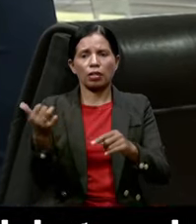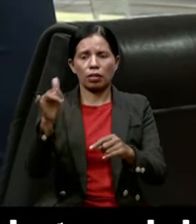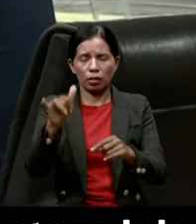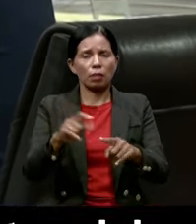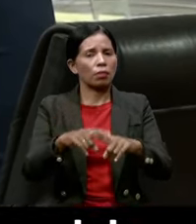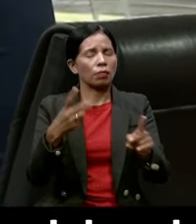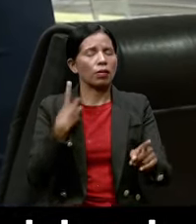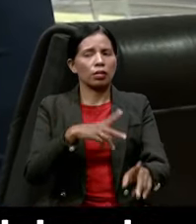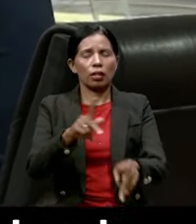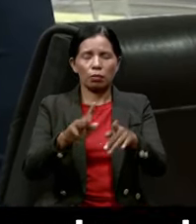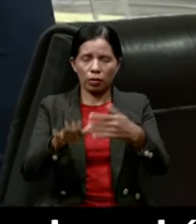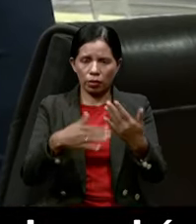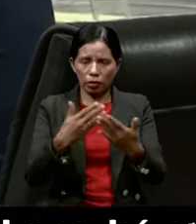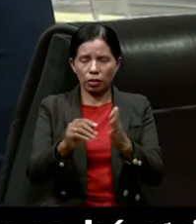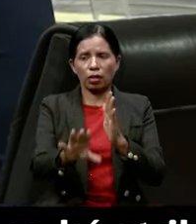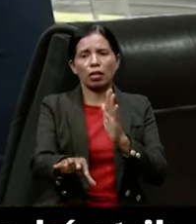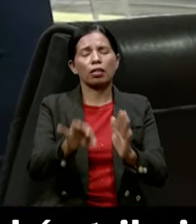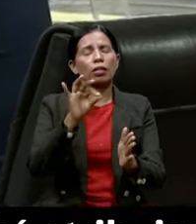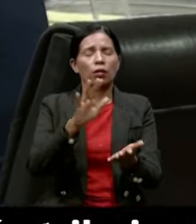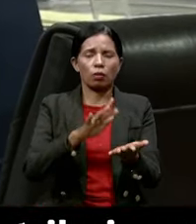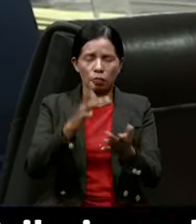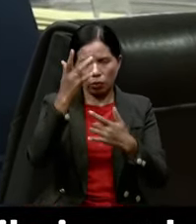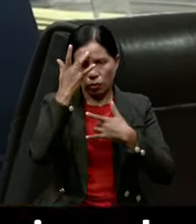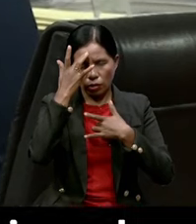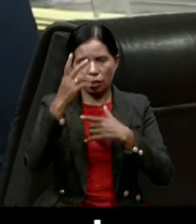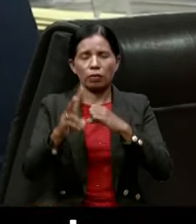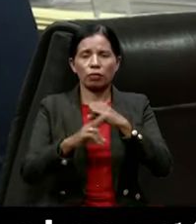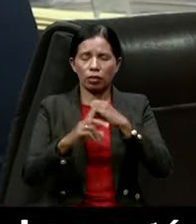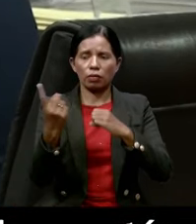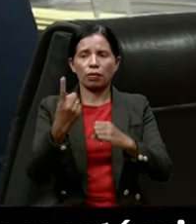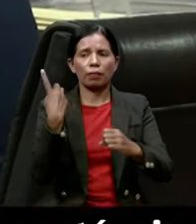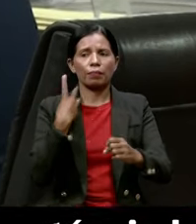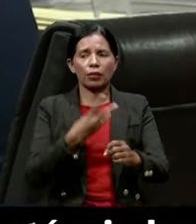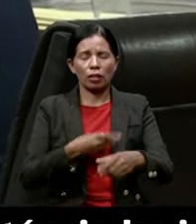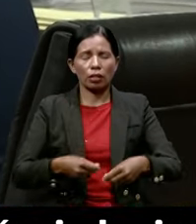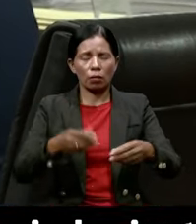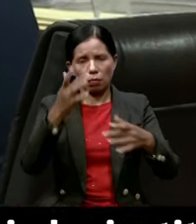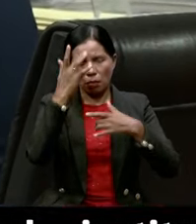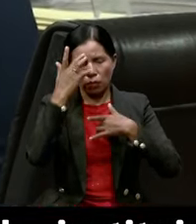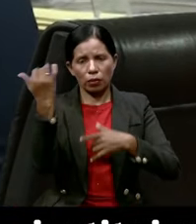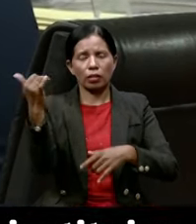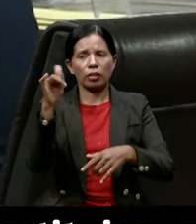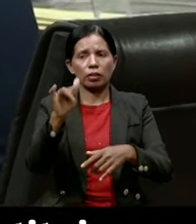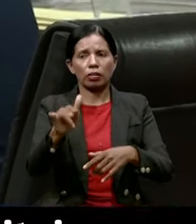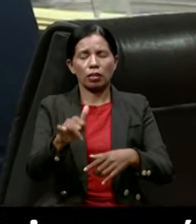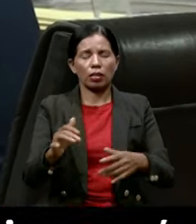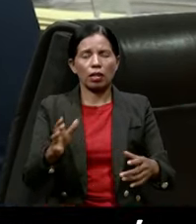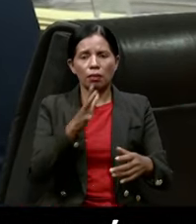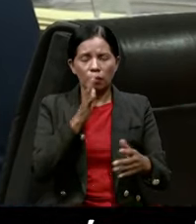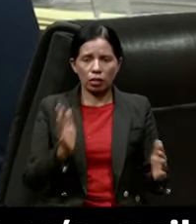Mai be itania pobusiran be mak hetan moras ne. Sai vítima do ne. Dizem quando halo operasaun baita ne pasien sira, inang ising ruas